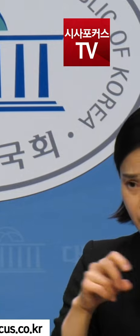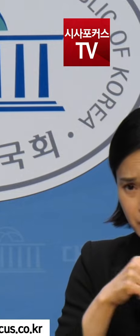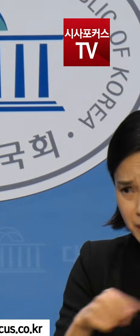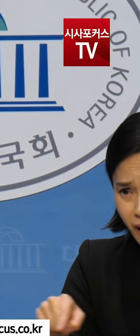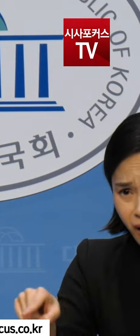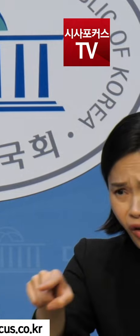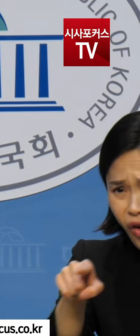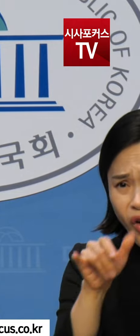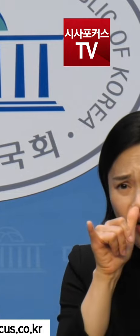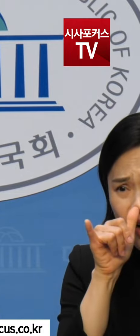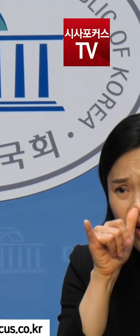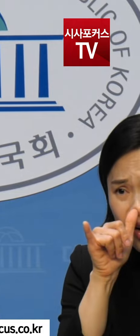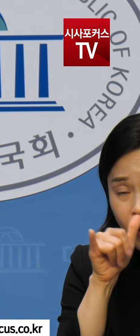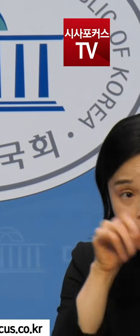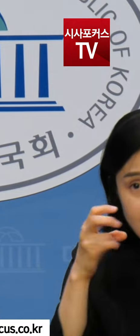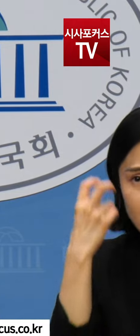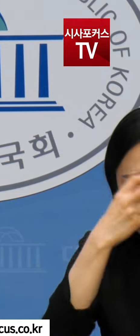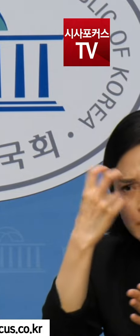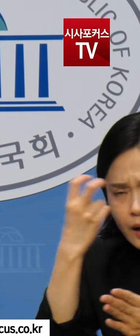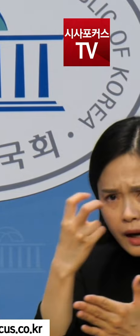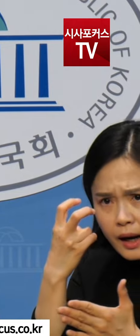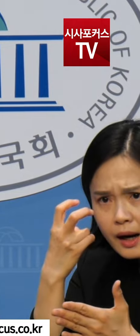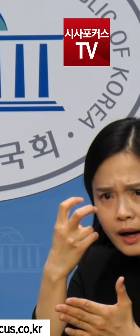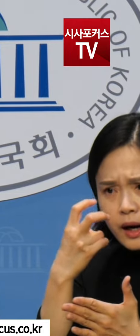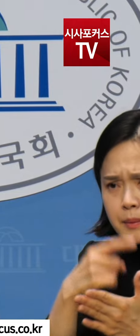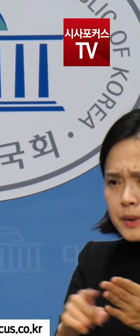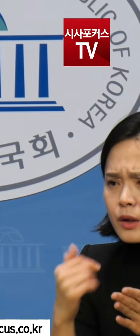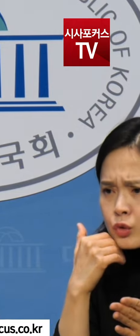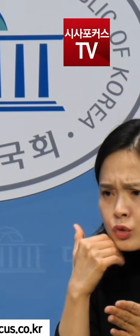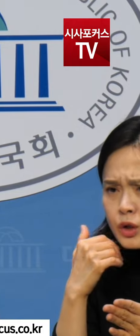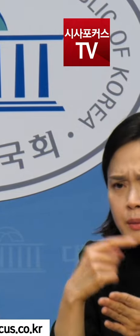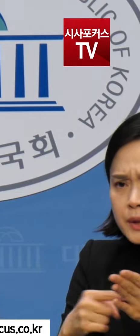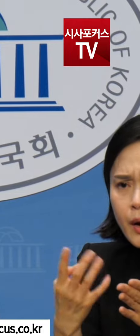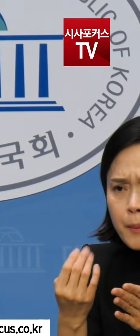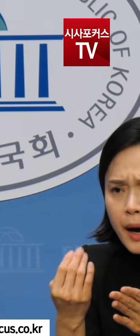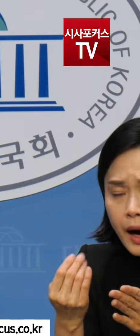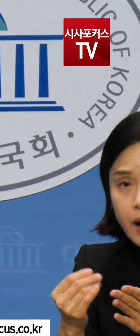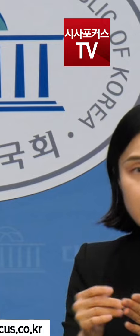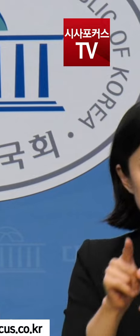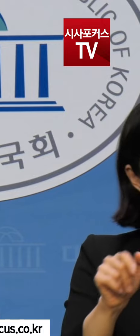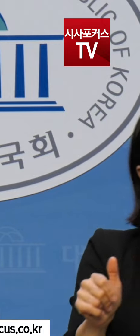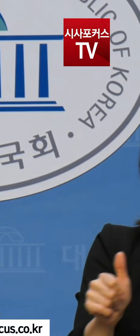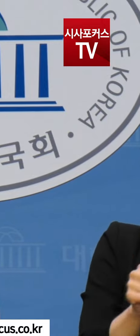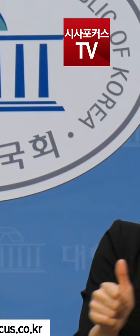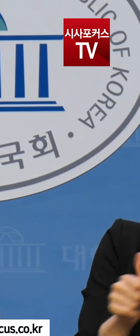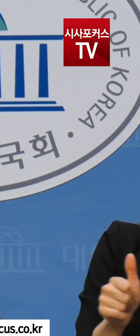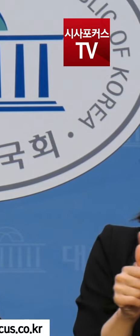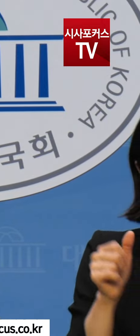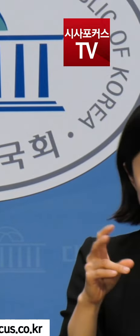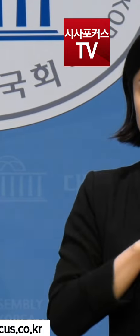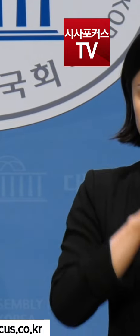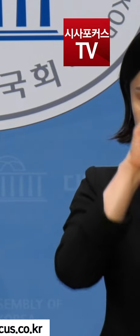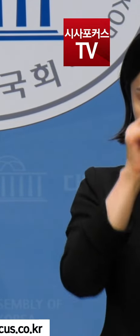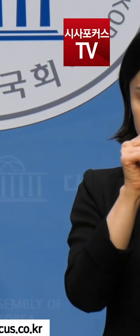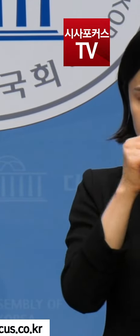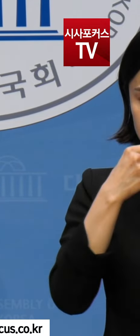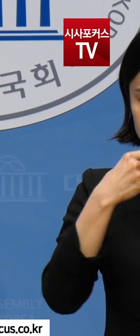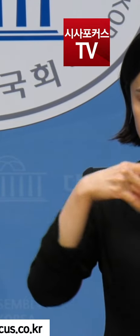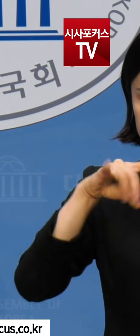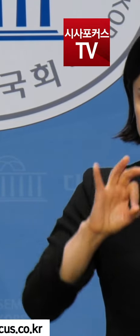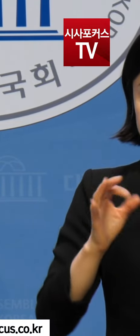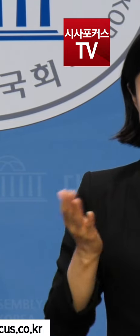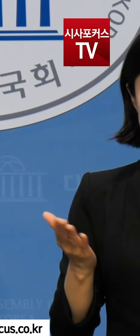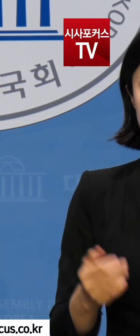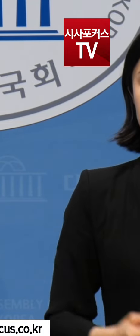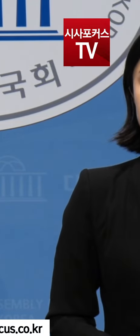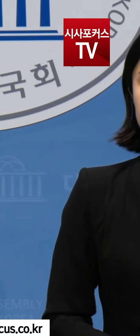전부 조사하고 일회용품 축소를 위한 일관된 환경정책을 펼칠 것을 촉구한다.